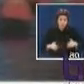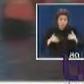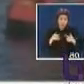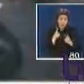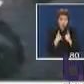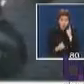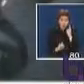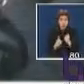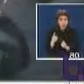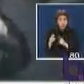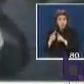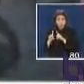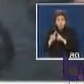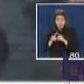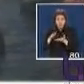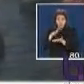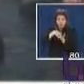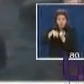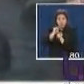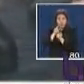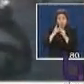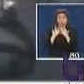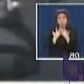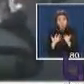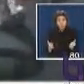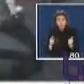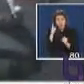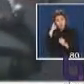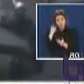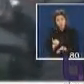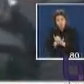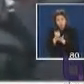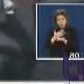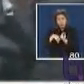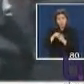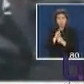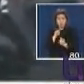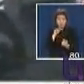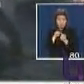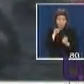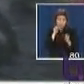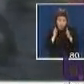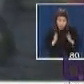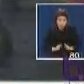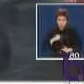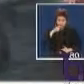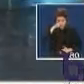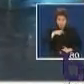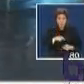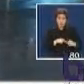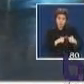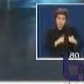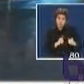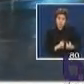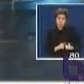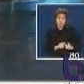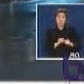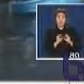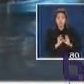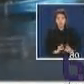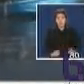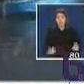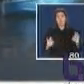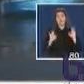พย์สินเศรษฐกิจและที่สำคัญสภาพจิตใจของคนไทยค่ะอยากเรียนพี่น้องประชาช